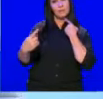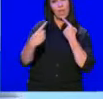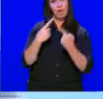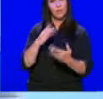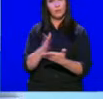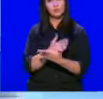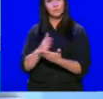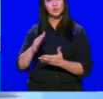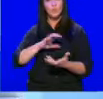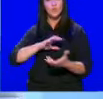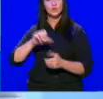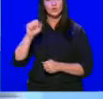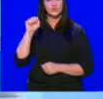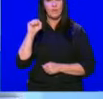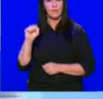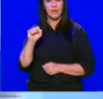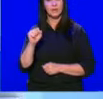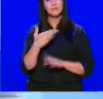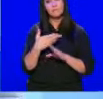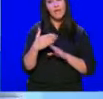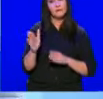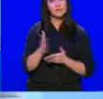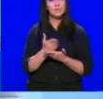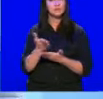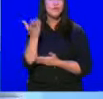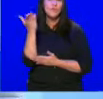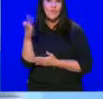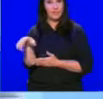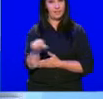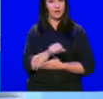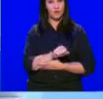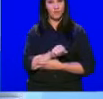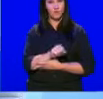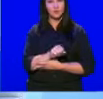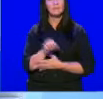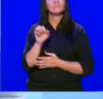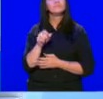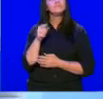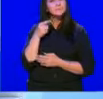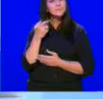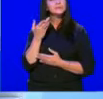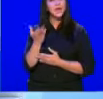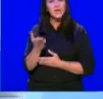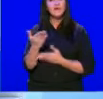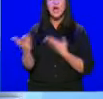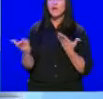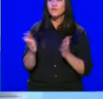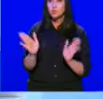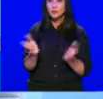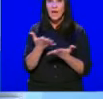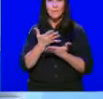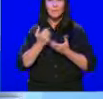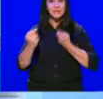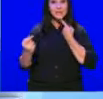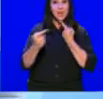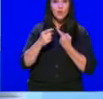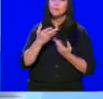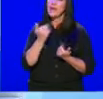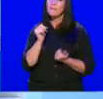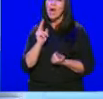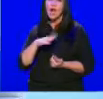между политическите партии и най-вече между техните ръководства. Такива каквито са. Без диалог няма как да